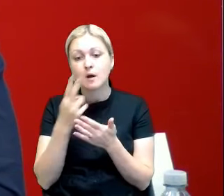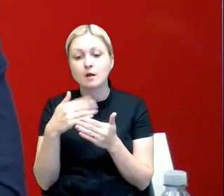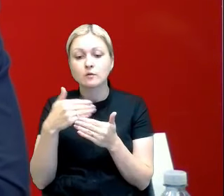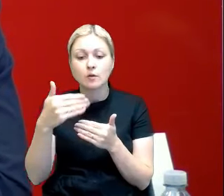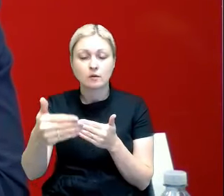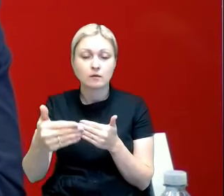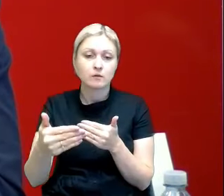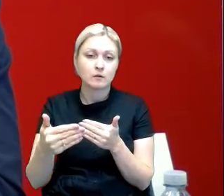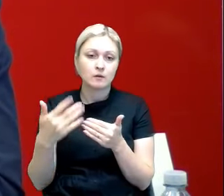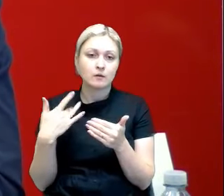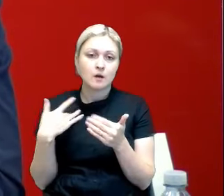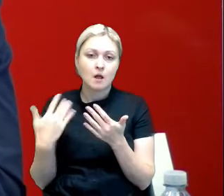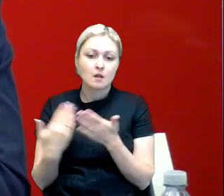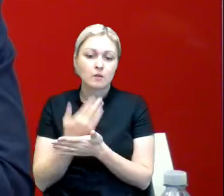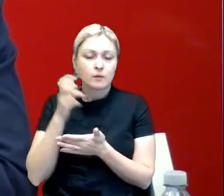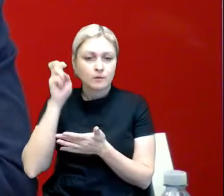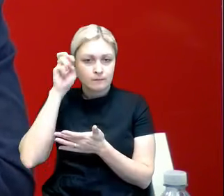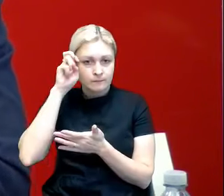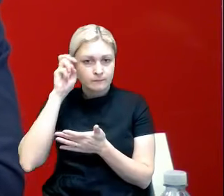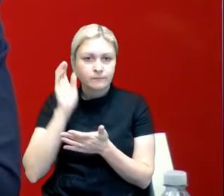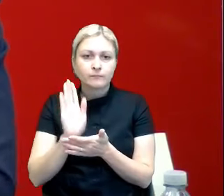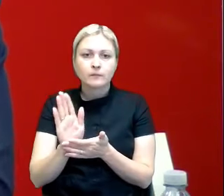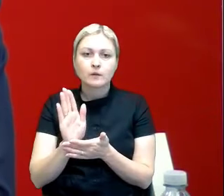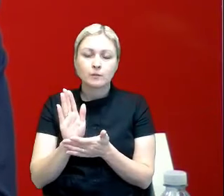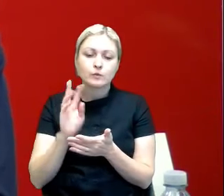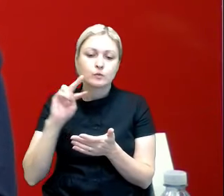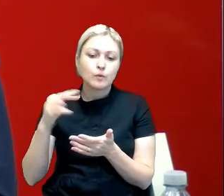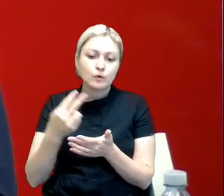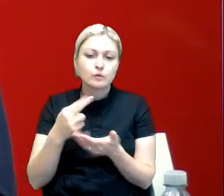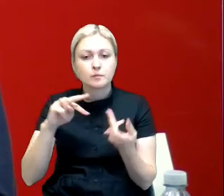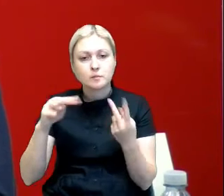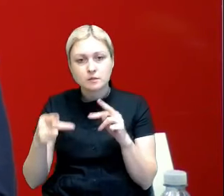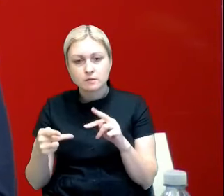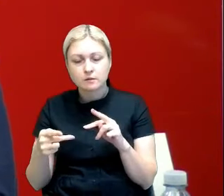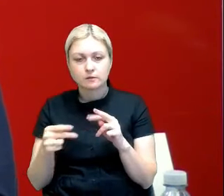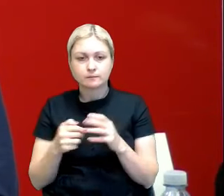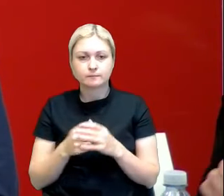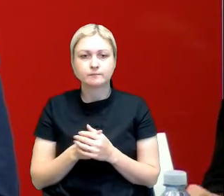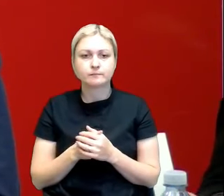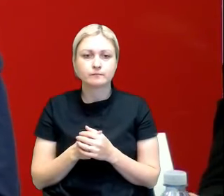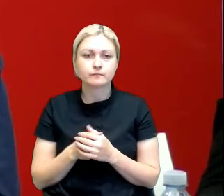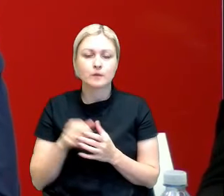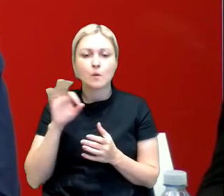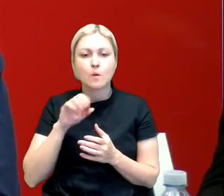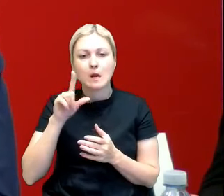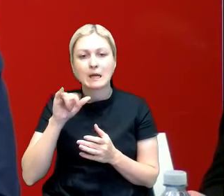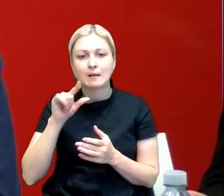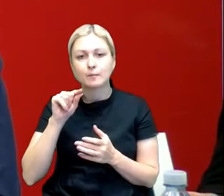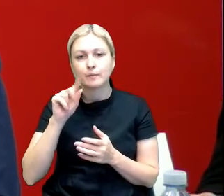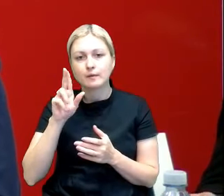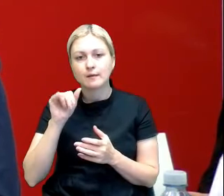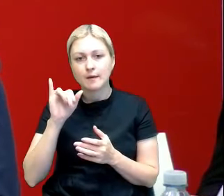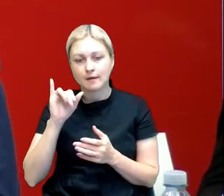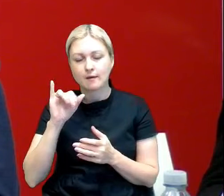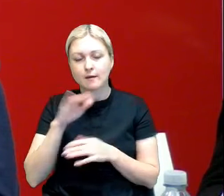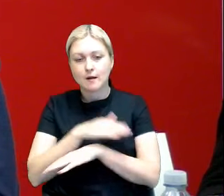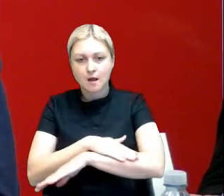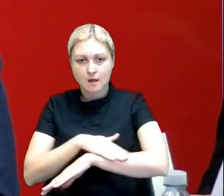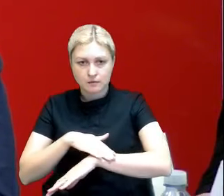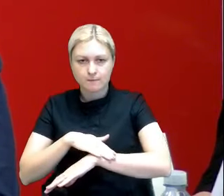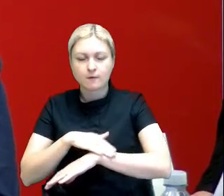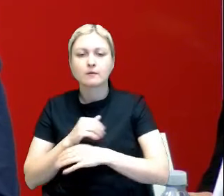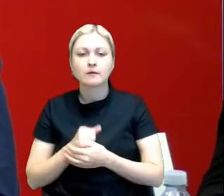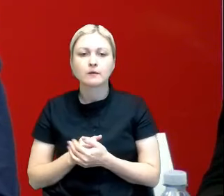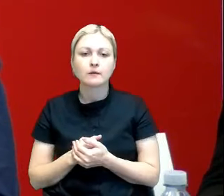nežinau naujos vyriausybės poziciją ir požiūrį dėl lipkių gatvės nes mes siūlėme